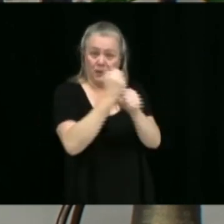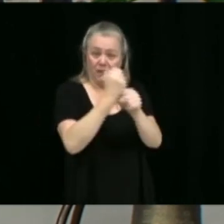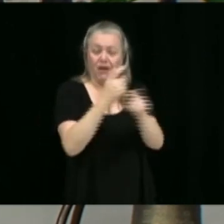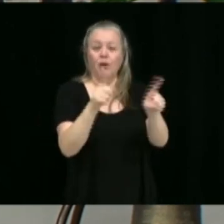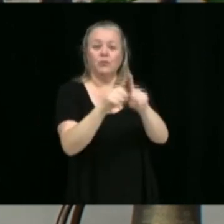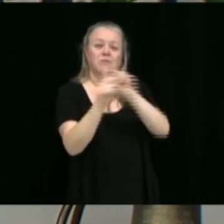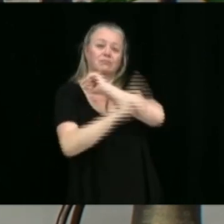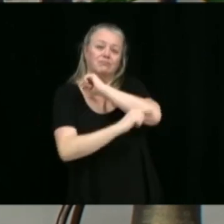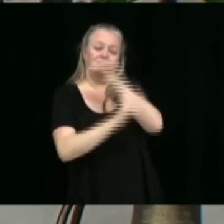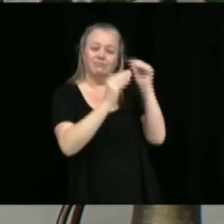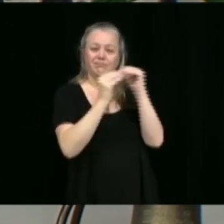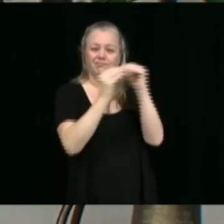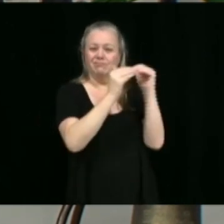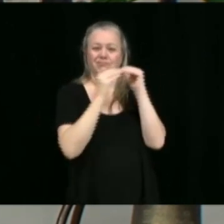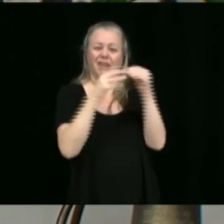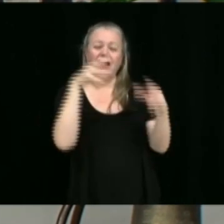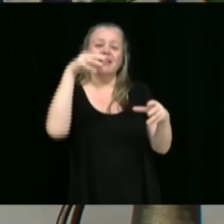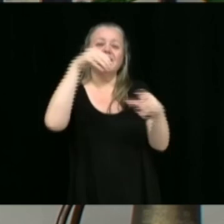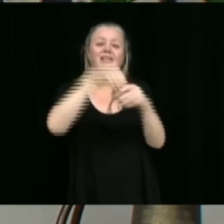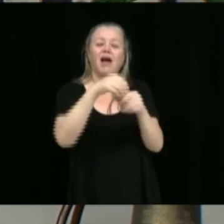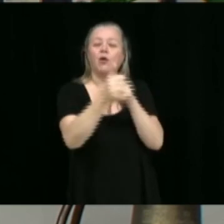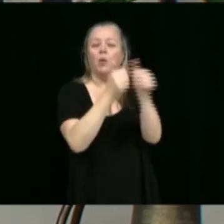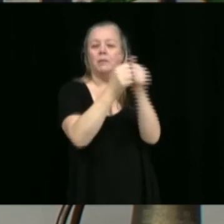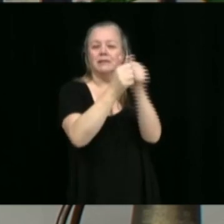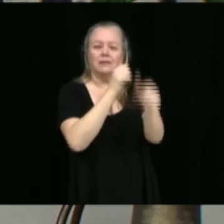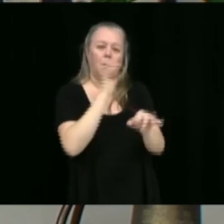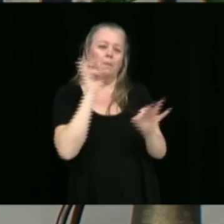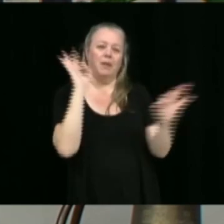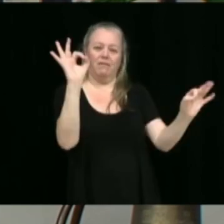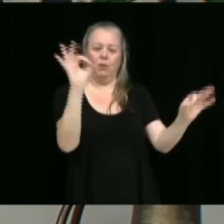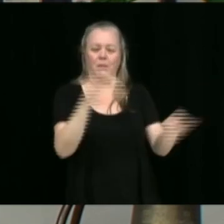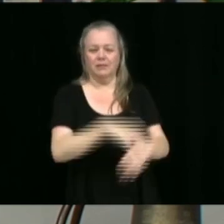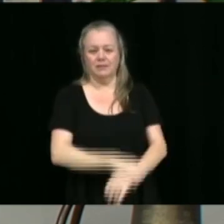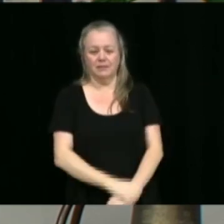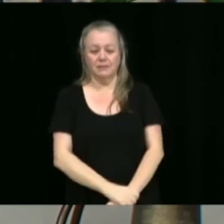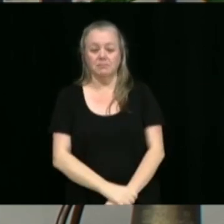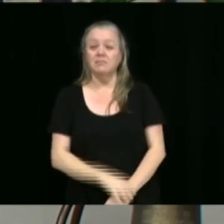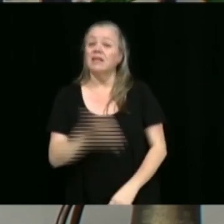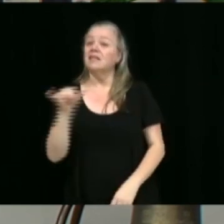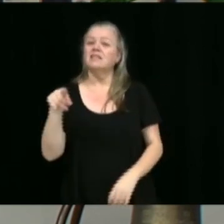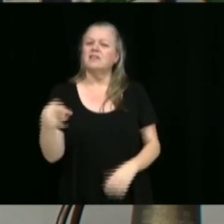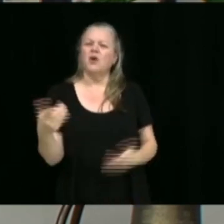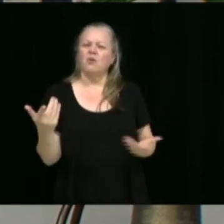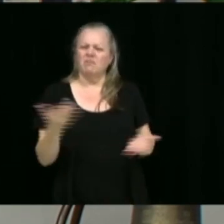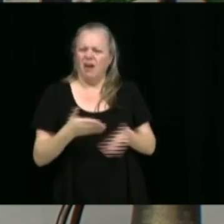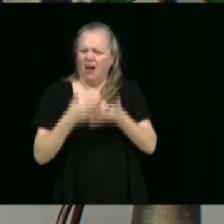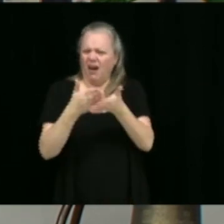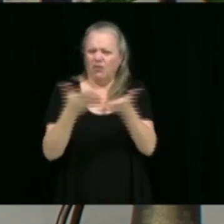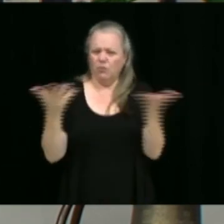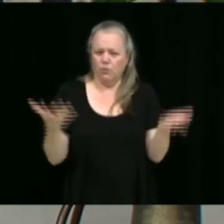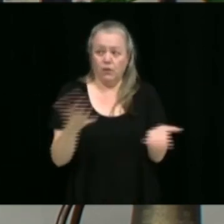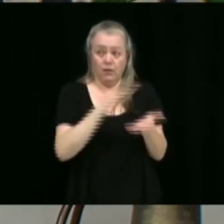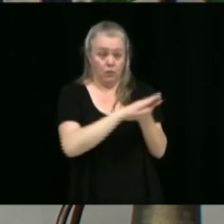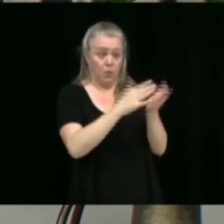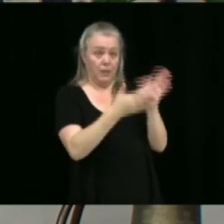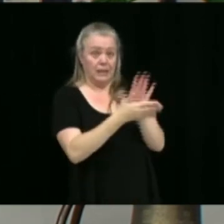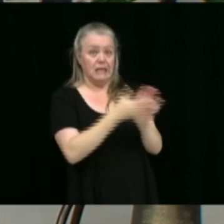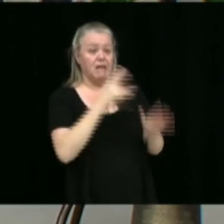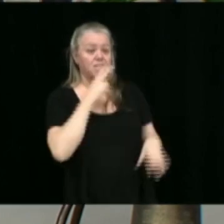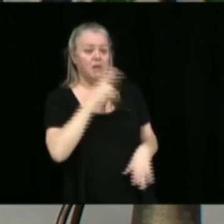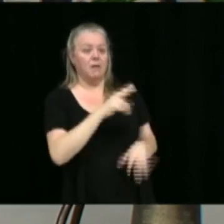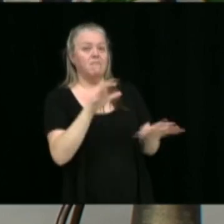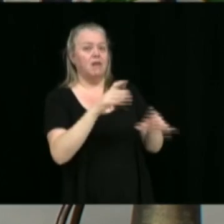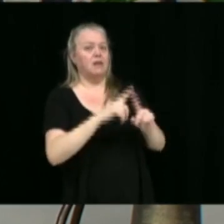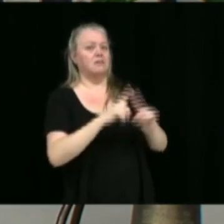le cadre du Panthéon de la performance. Ceci permet de mettre en lumière des entreprises qui font une différence dans le milieu, par